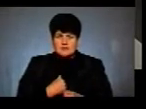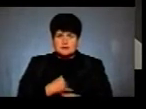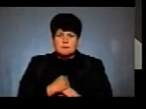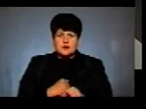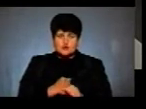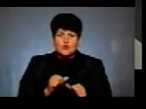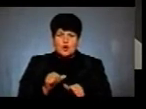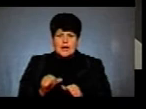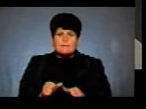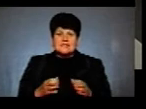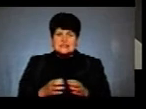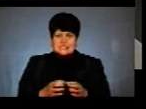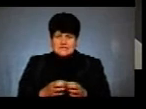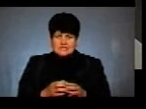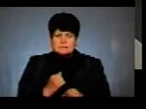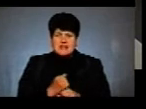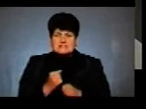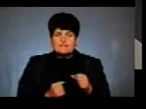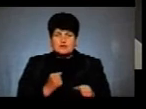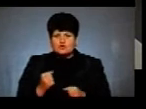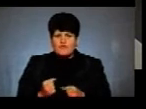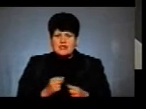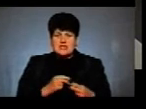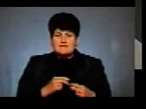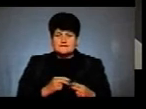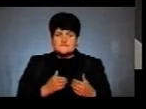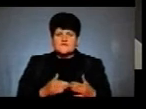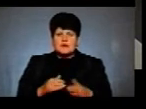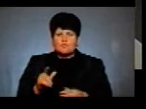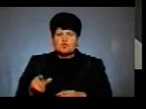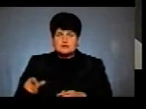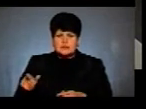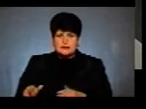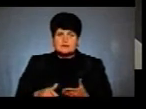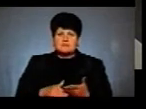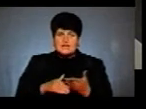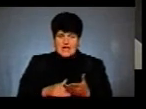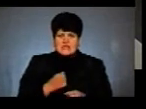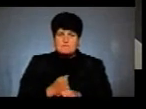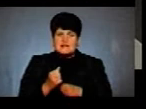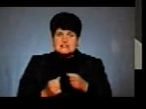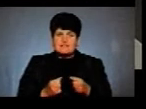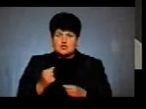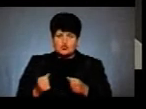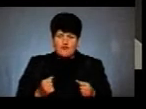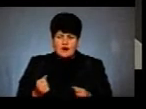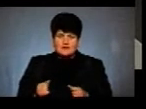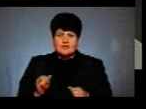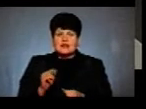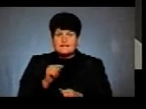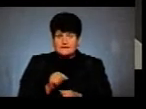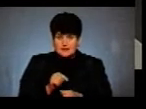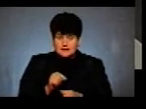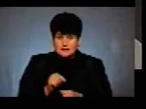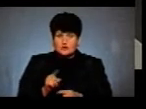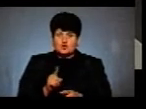працює окремий сектор з працевлаштування випускників щодо працювання випускників. Сприяння працевлаштування, так? І він, власне,